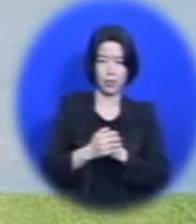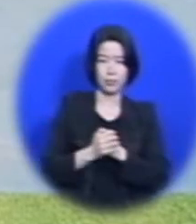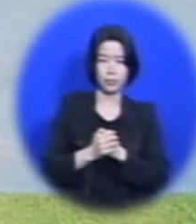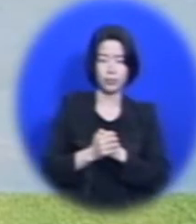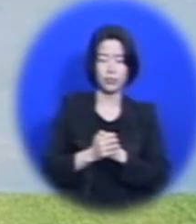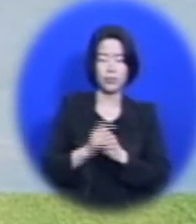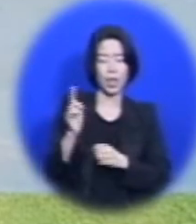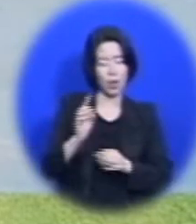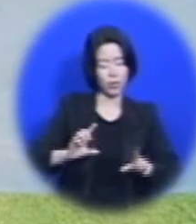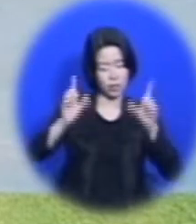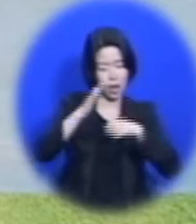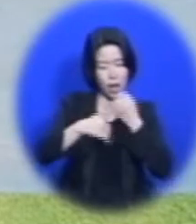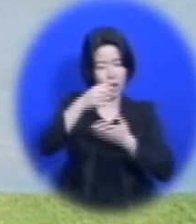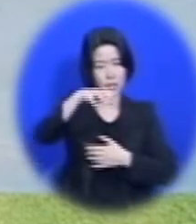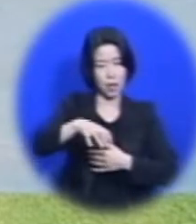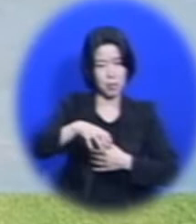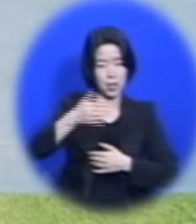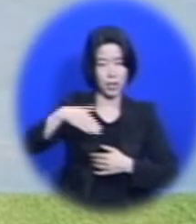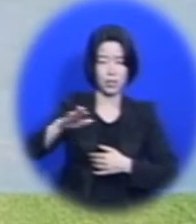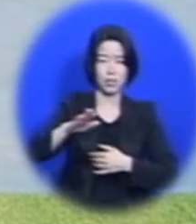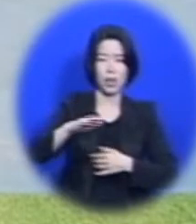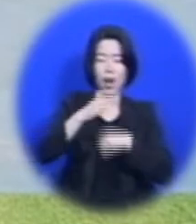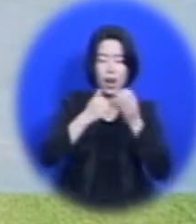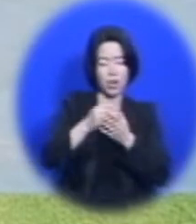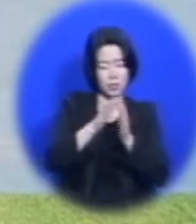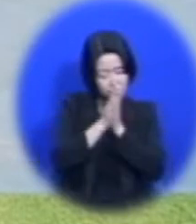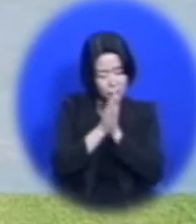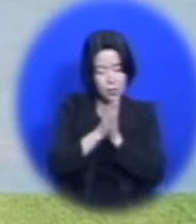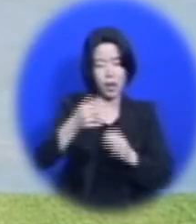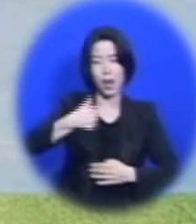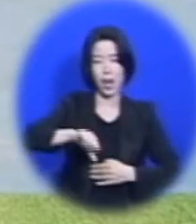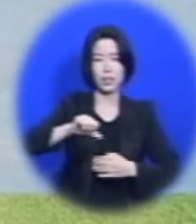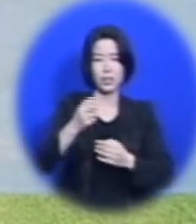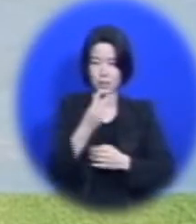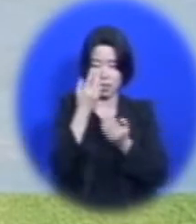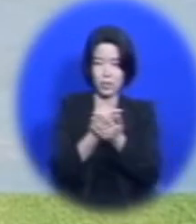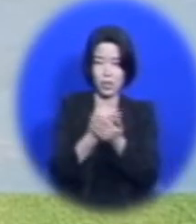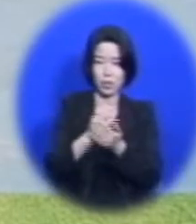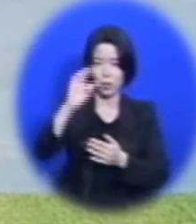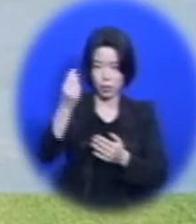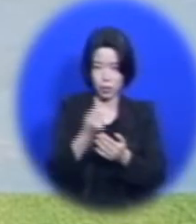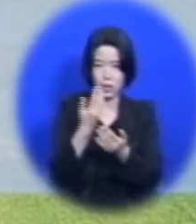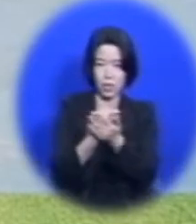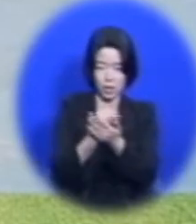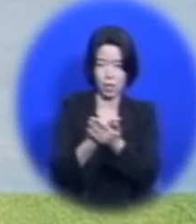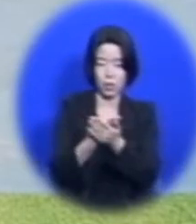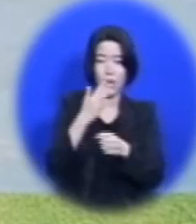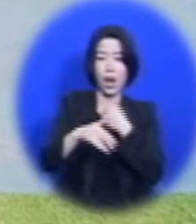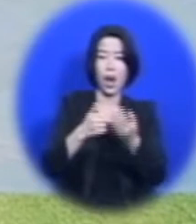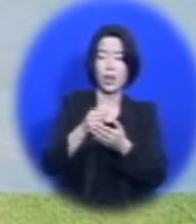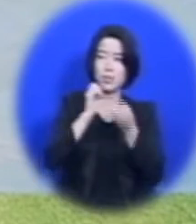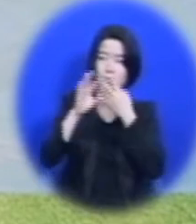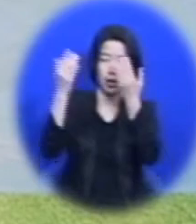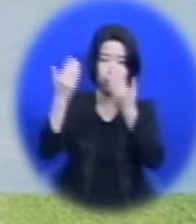거예요. 어느 날 하나님께 나가서 하나님 제발 우리 아들 살려달라고, 돌이키게 해달라고 하나님께 기도하는데 하나님께서